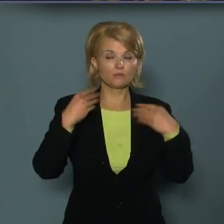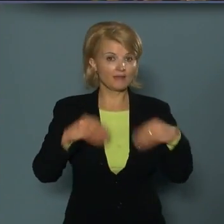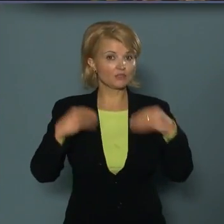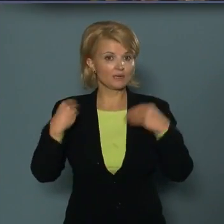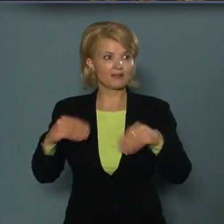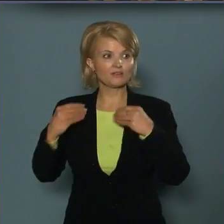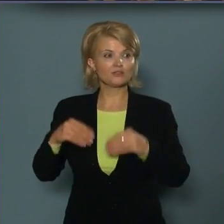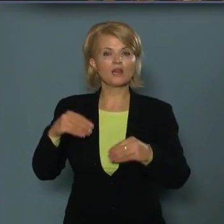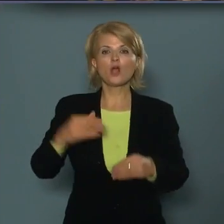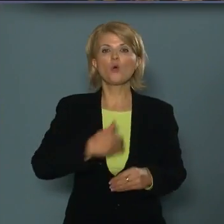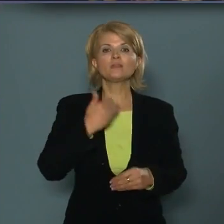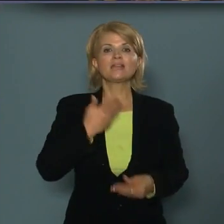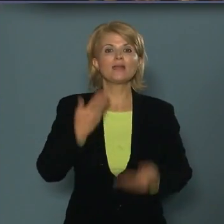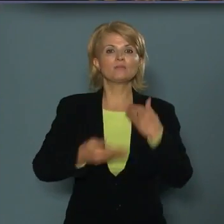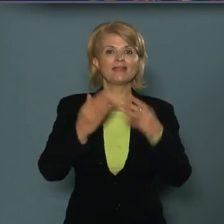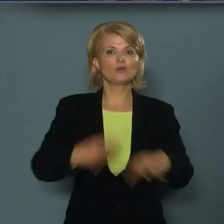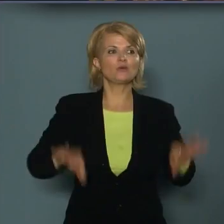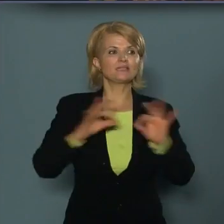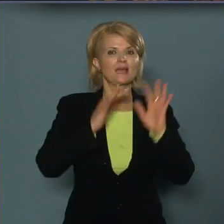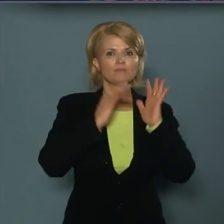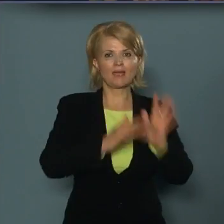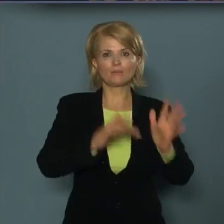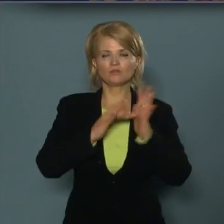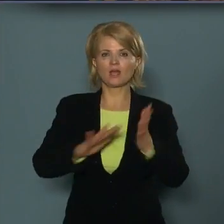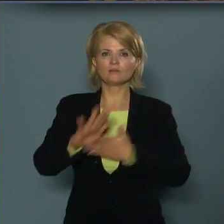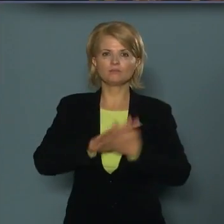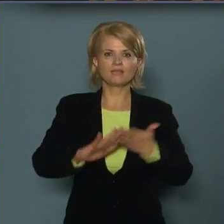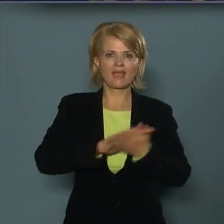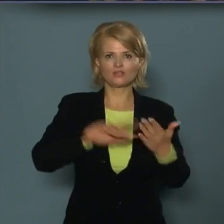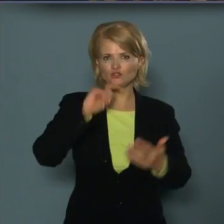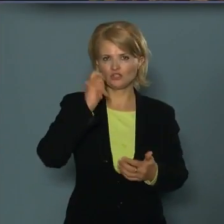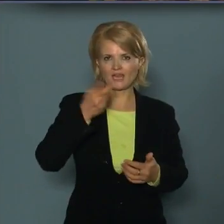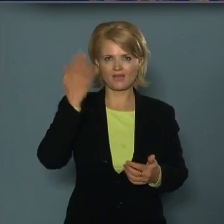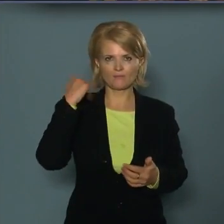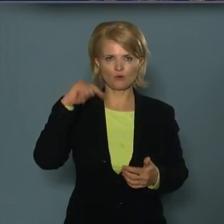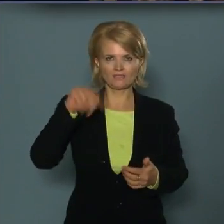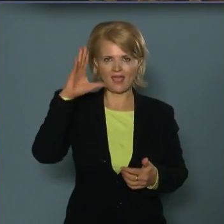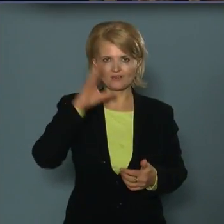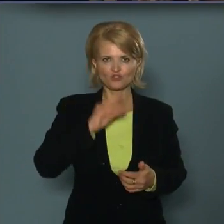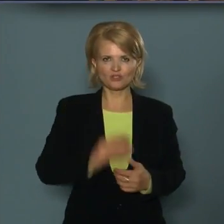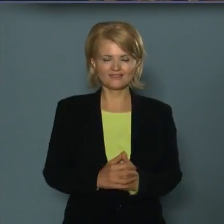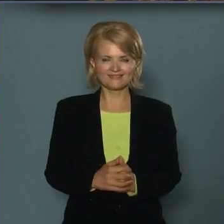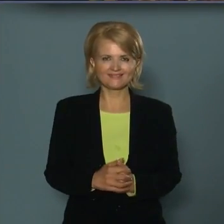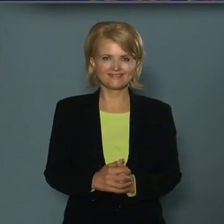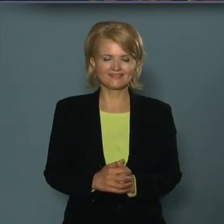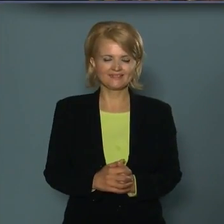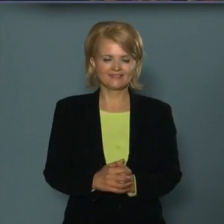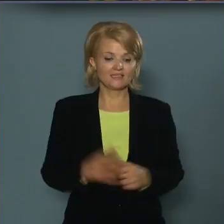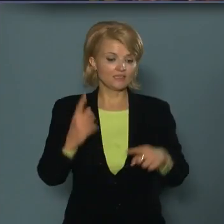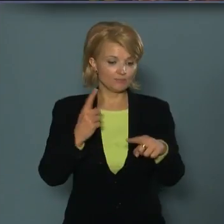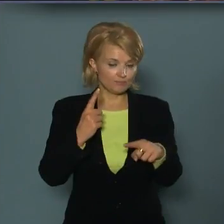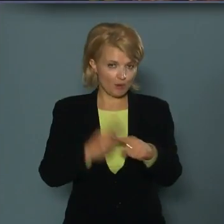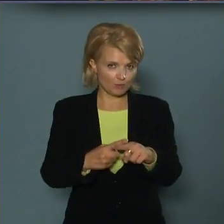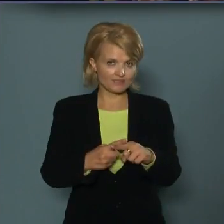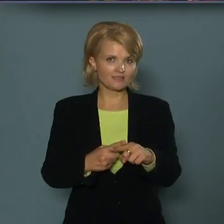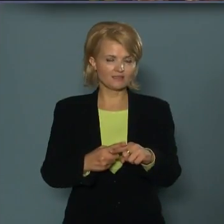az ő osztályuk melyik országot mutatta be, és milyen sikere volt ezen az esten. Hát ezen kívül